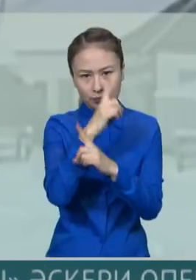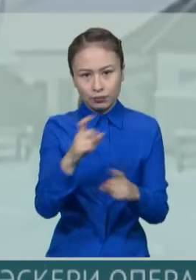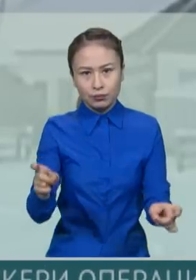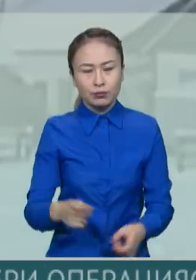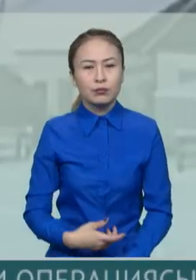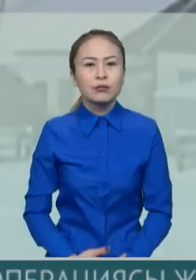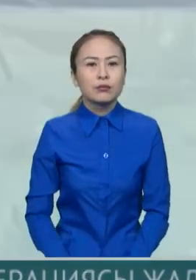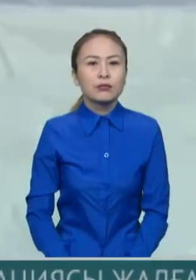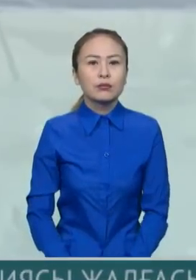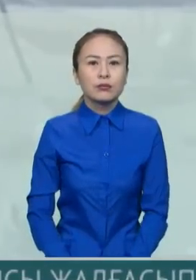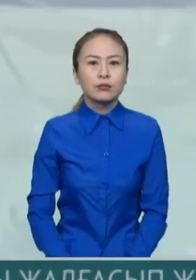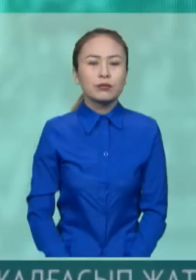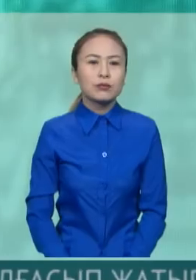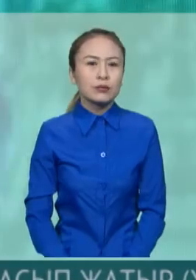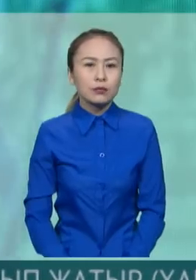еді.